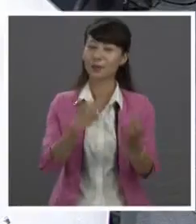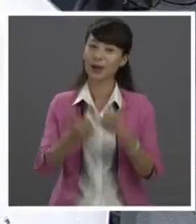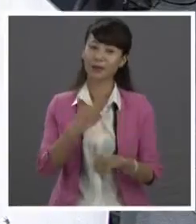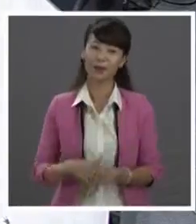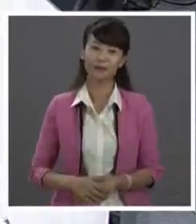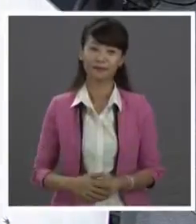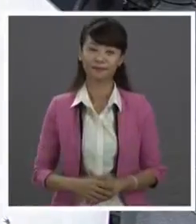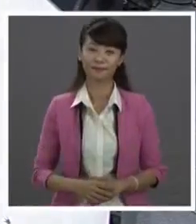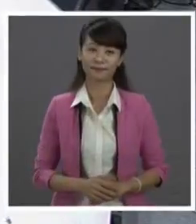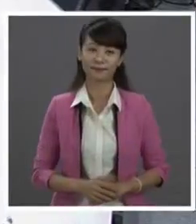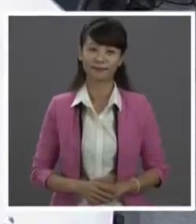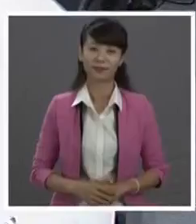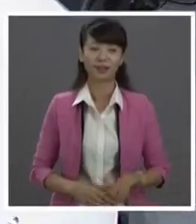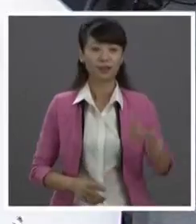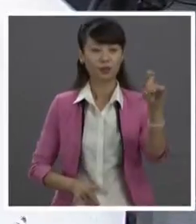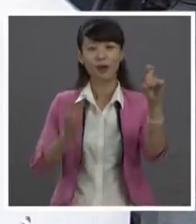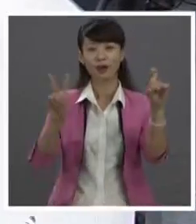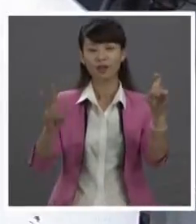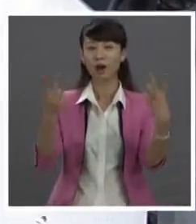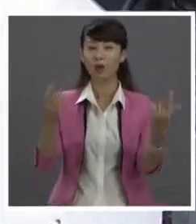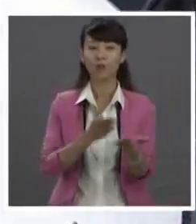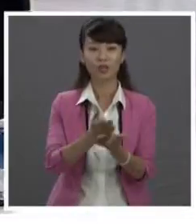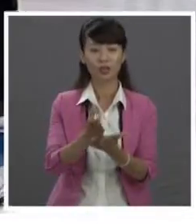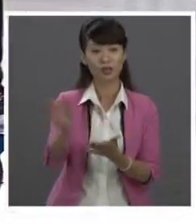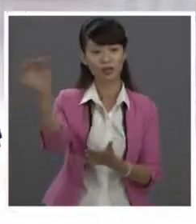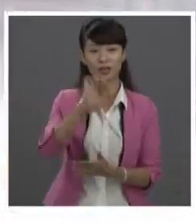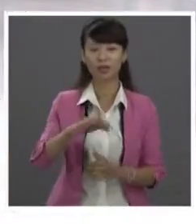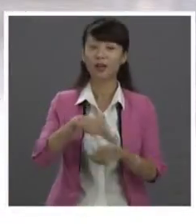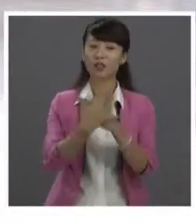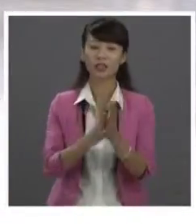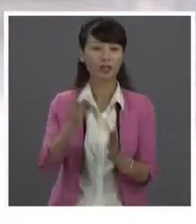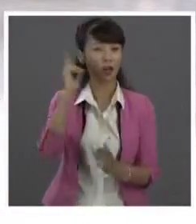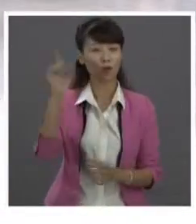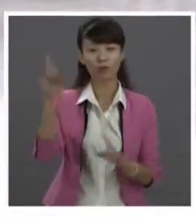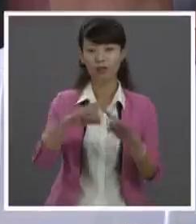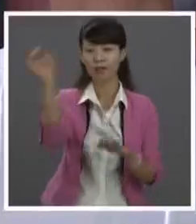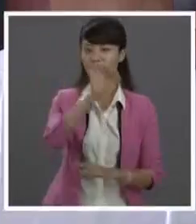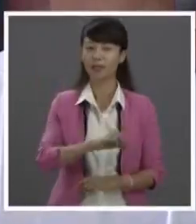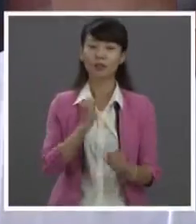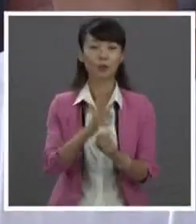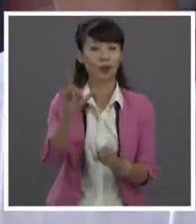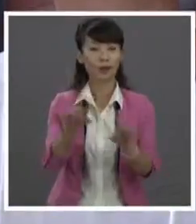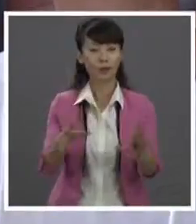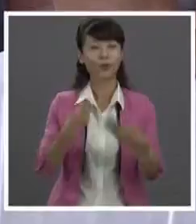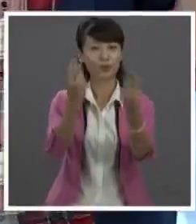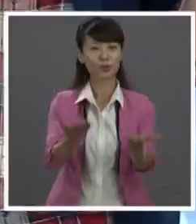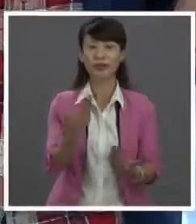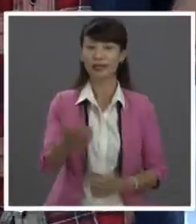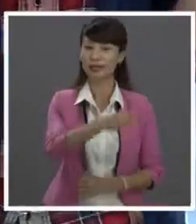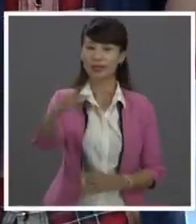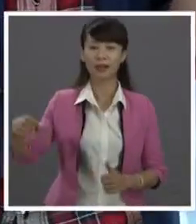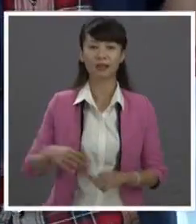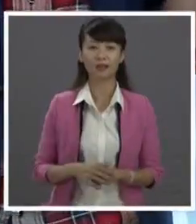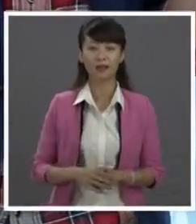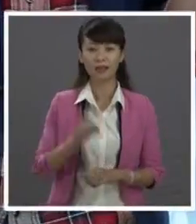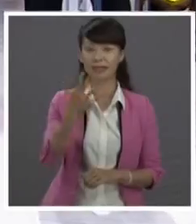9月22日世界无车日，9月22日也是世界聋人日， 对， 我们就要把这个呢作为礼物送给我们现场刚才给我们带来这么精彩节目的这些